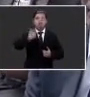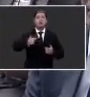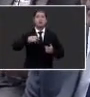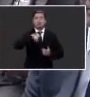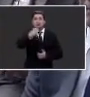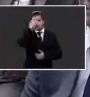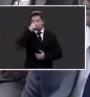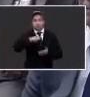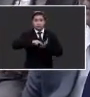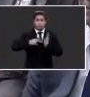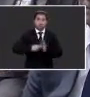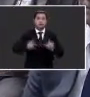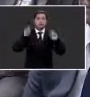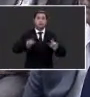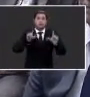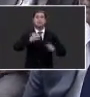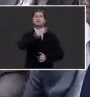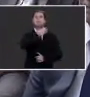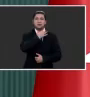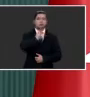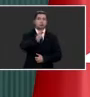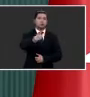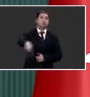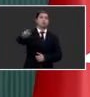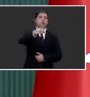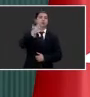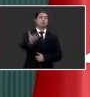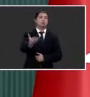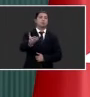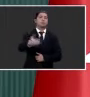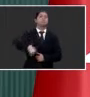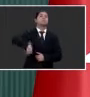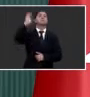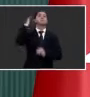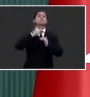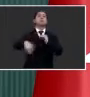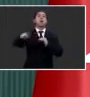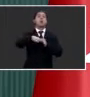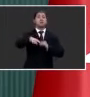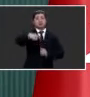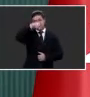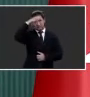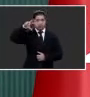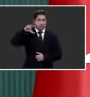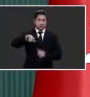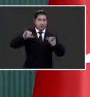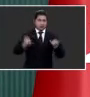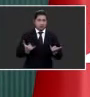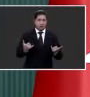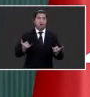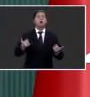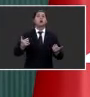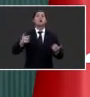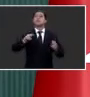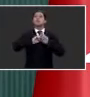tasarruflu davranmaya davet ediyorum Aziz milletim bu yaz sıcağında küresel